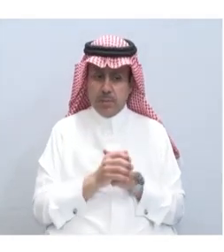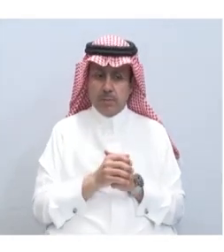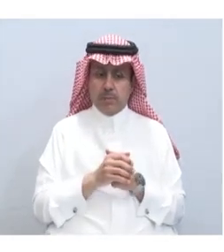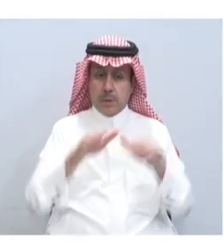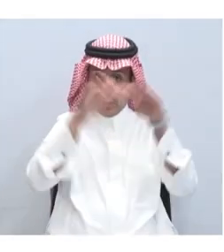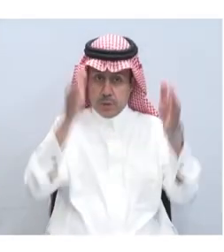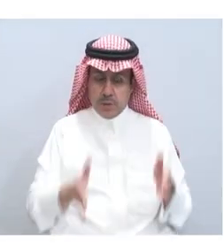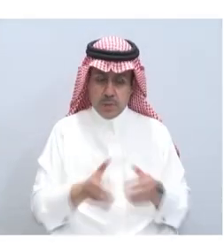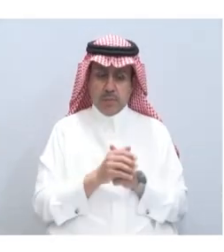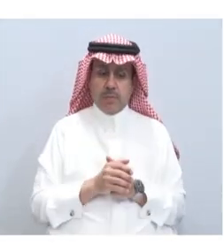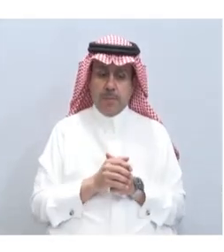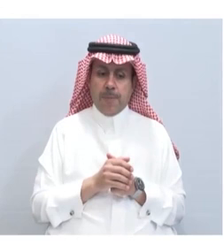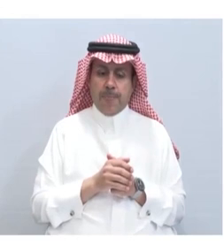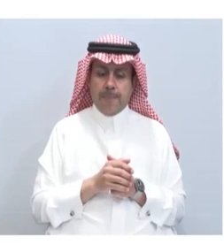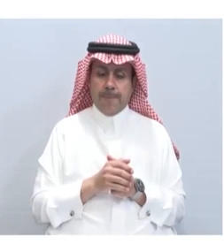الاجهزه